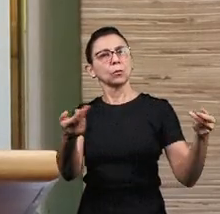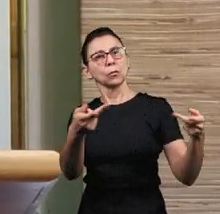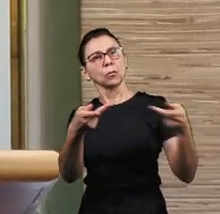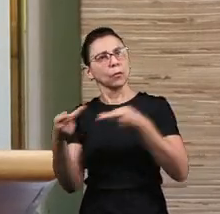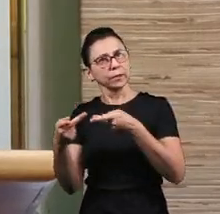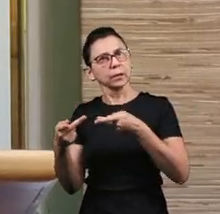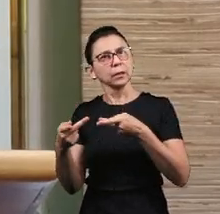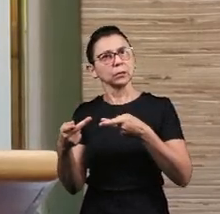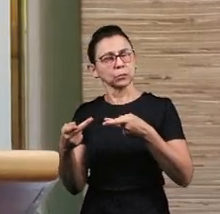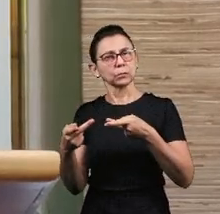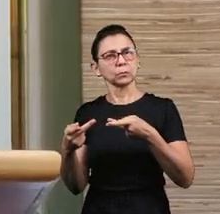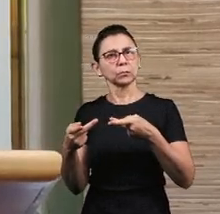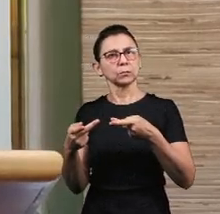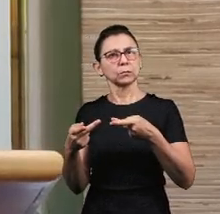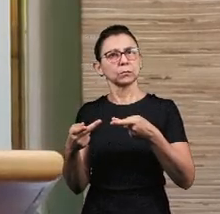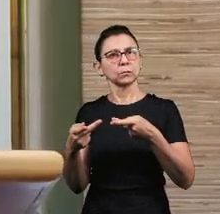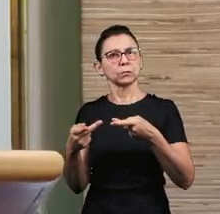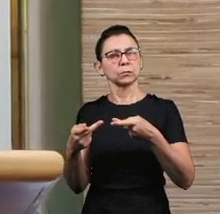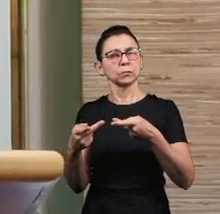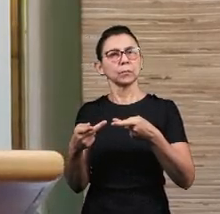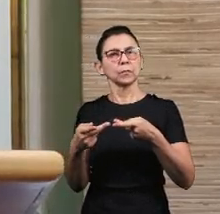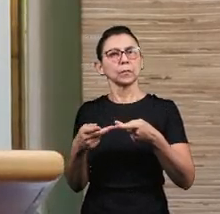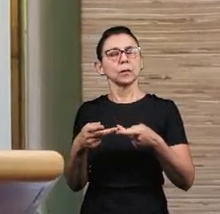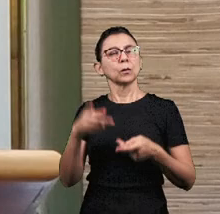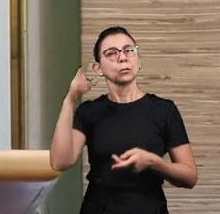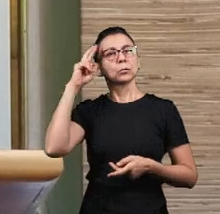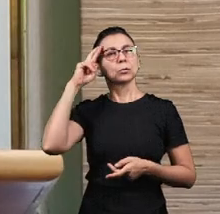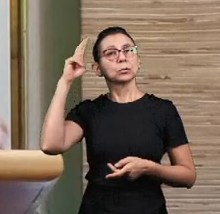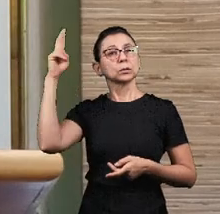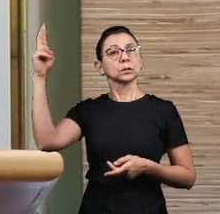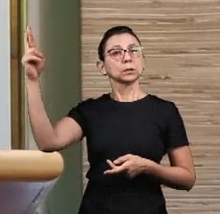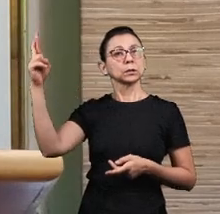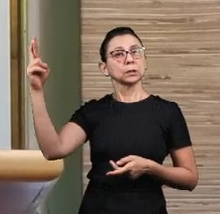Mais l'évangélisation que le Seigneur nous a mis ici a